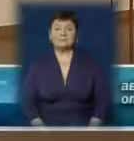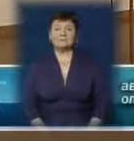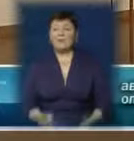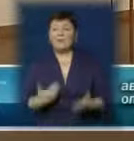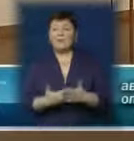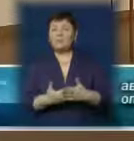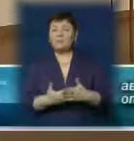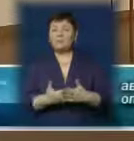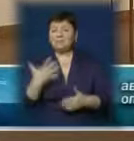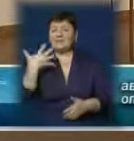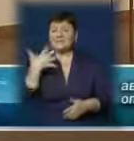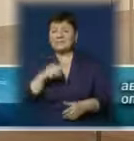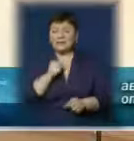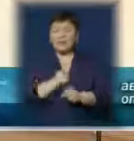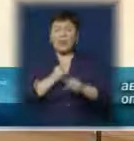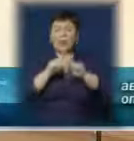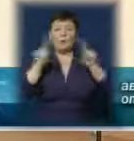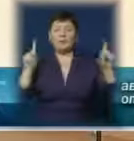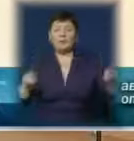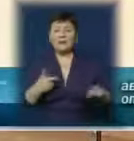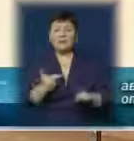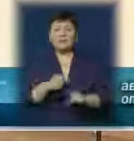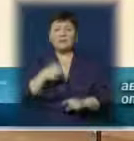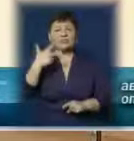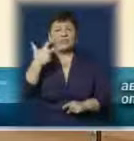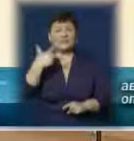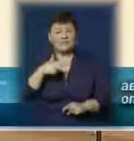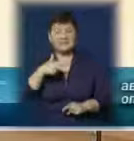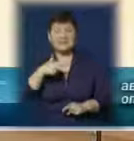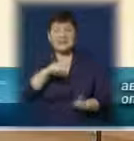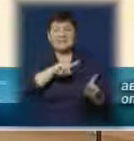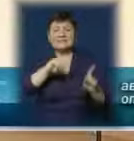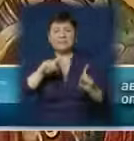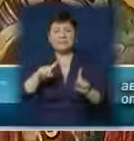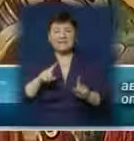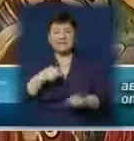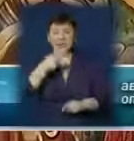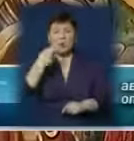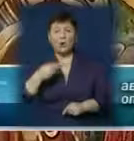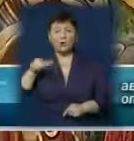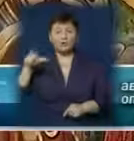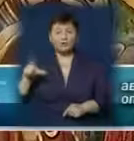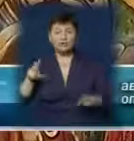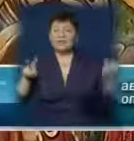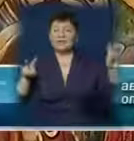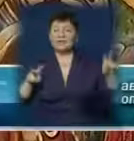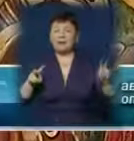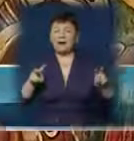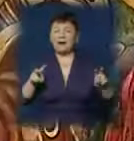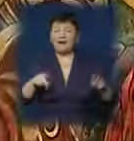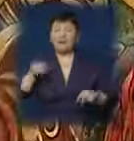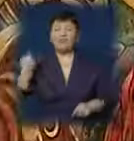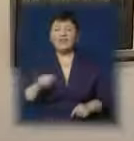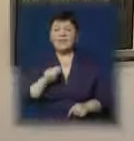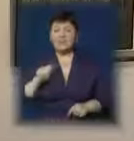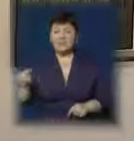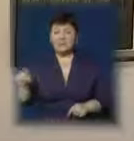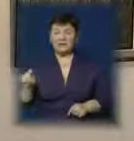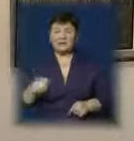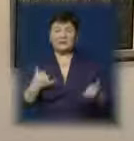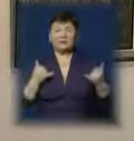Понад півсотні робіт більше 30 закарпатських митців об'єднала тема Великодня. Виставка репрезентує